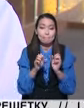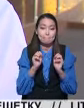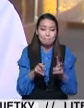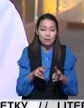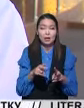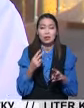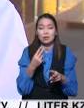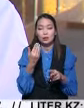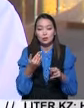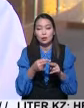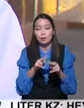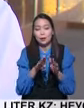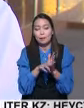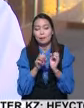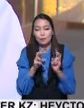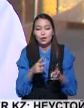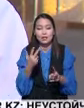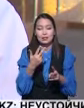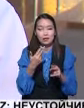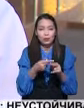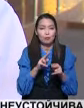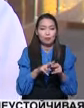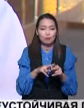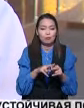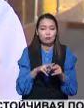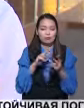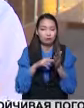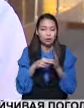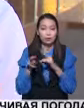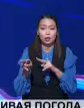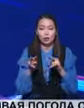по радиационной безопасности, 3 по неразрушающим методам контроля.